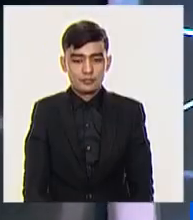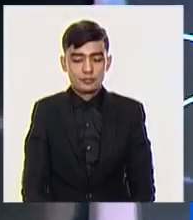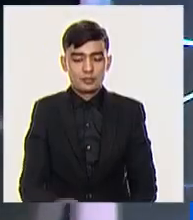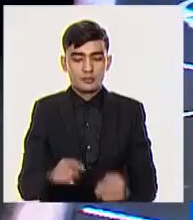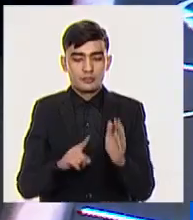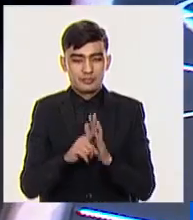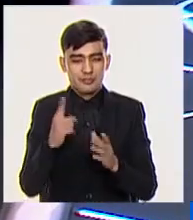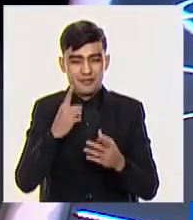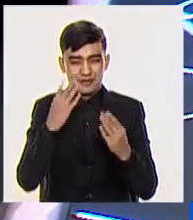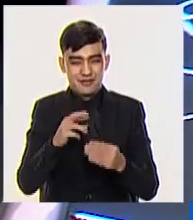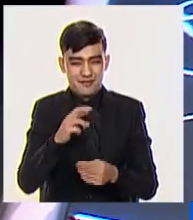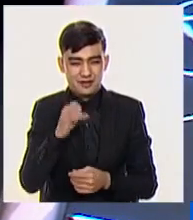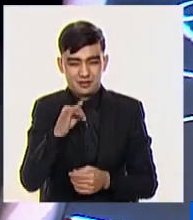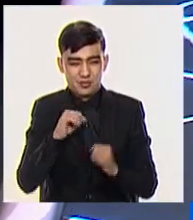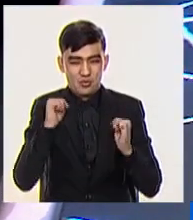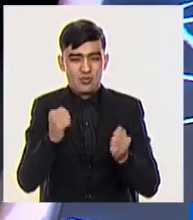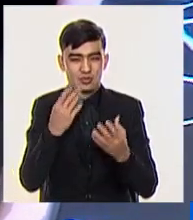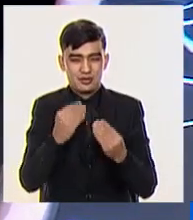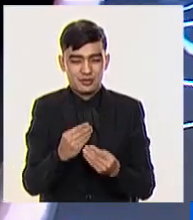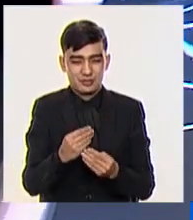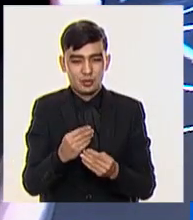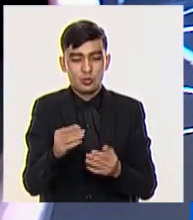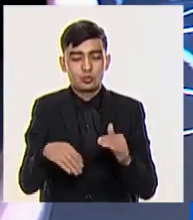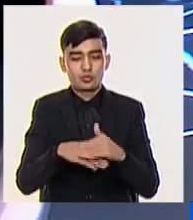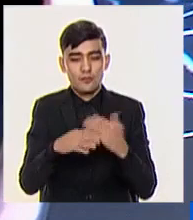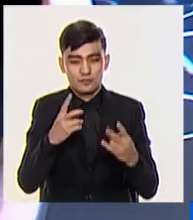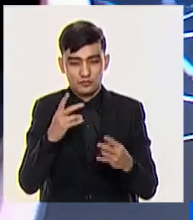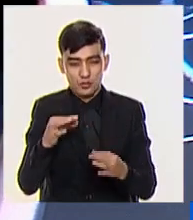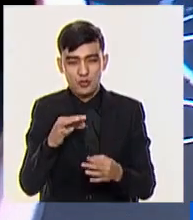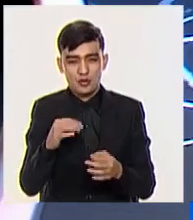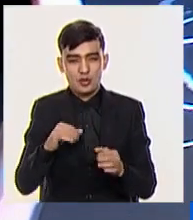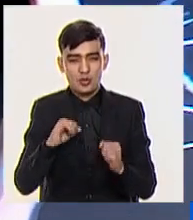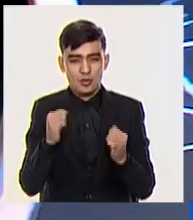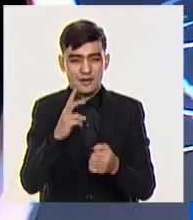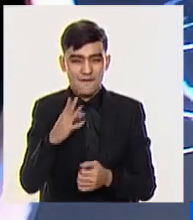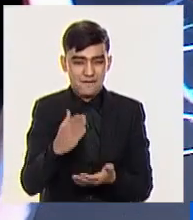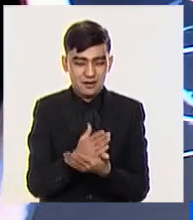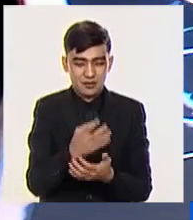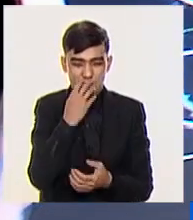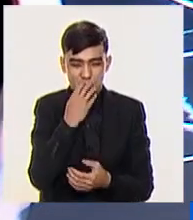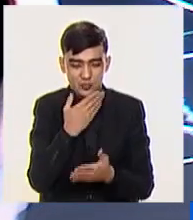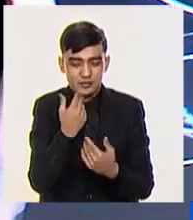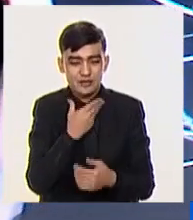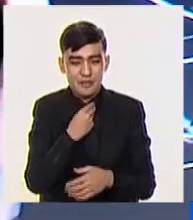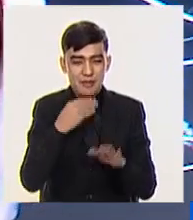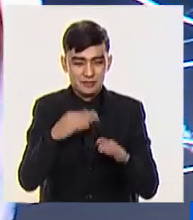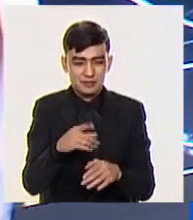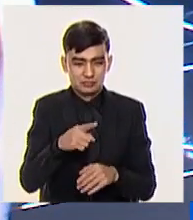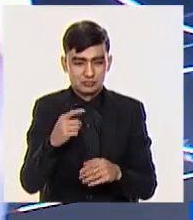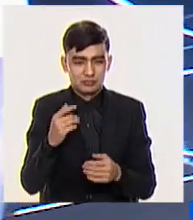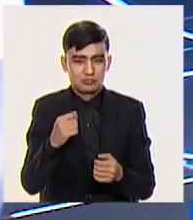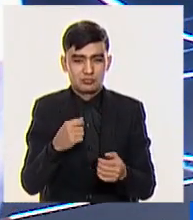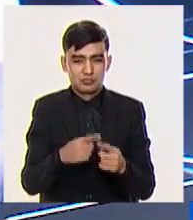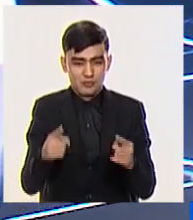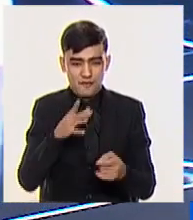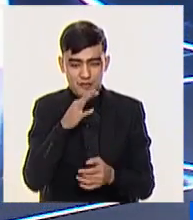қаңтардың алғашқы күндеріндегі сақылдаған сарайаздың беті қайтқанымен мұздап қалған пәтерлері жылынбаған семейліктер әлі де дірдектеумен күн кешіп